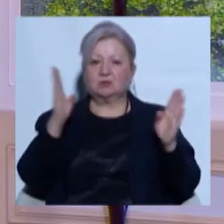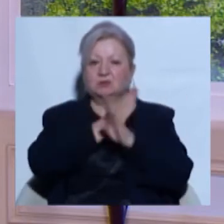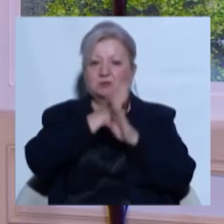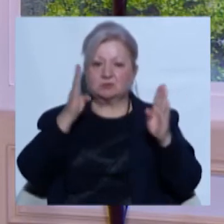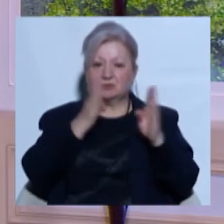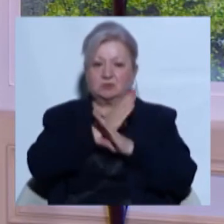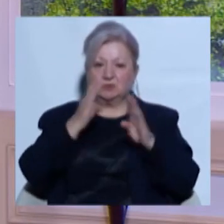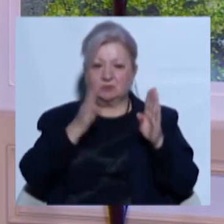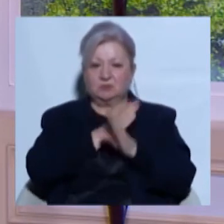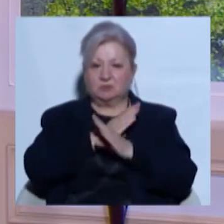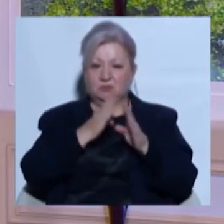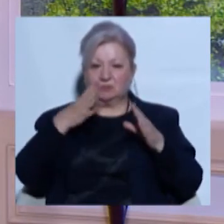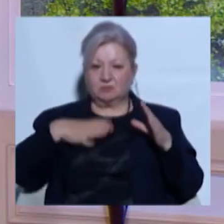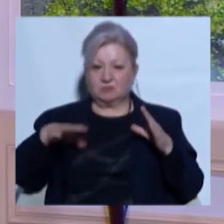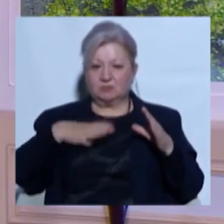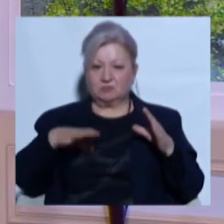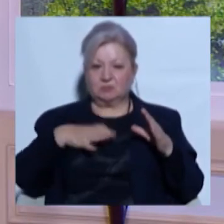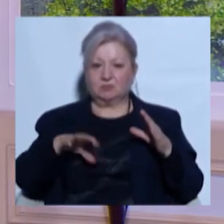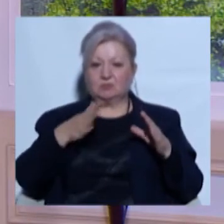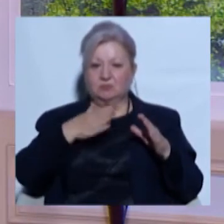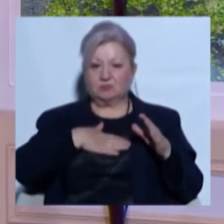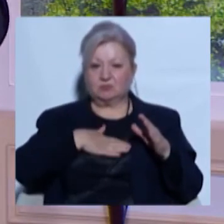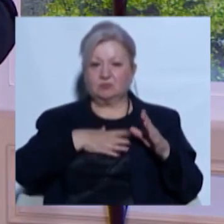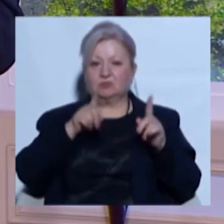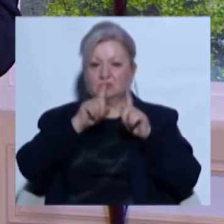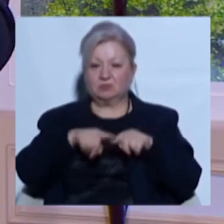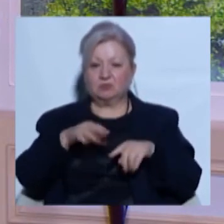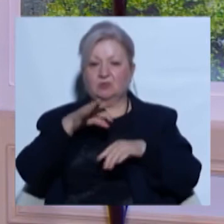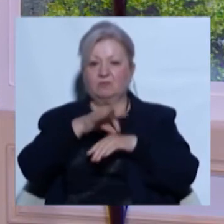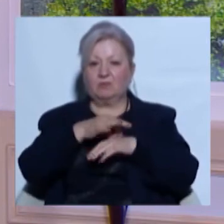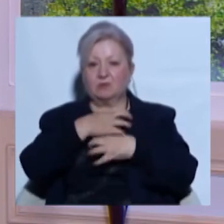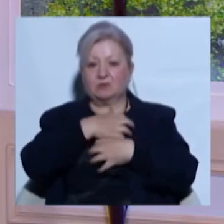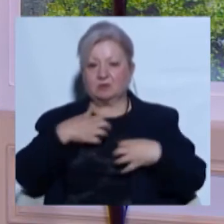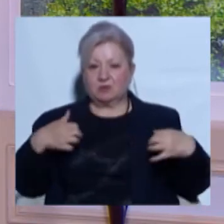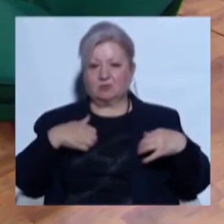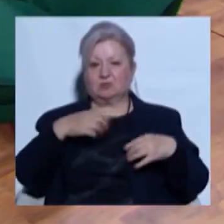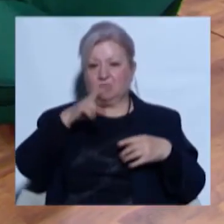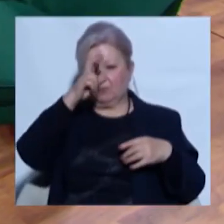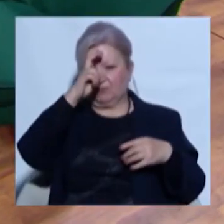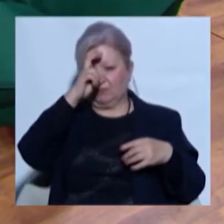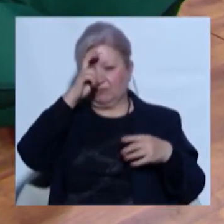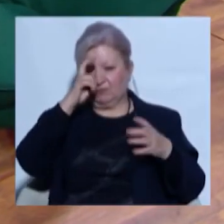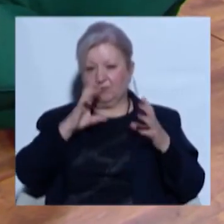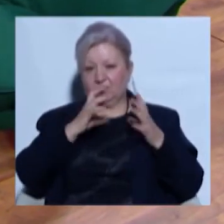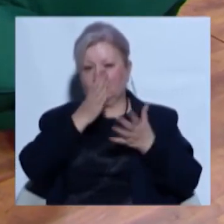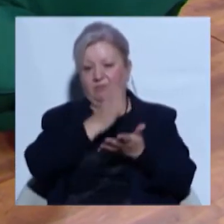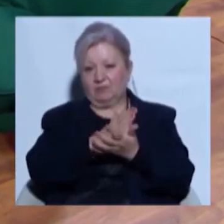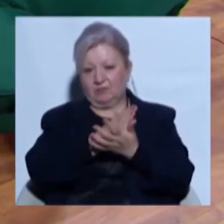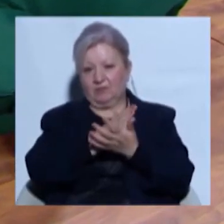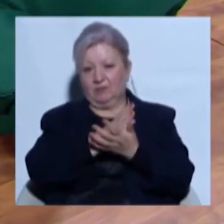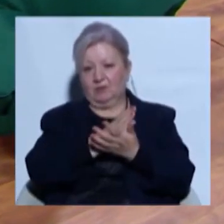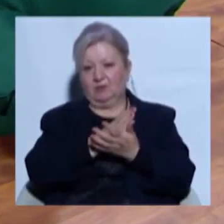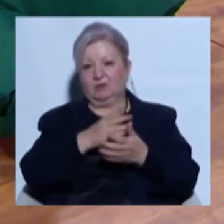ხალხური სიმღერა და ჩვენ ისევ ვეფხისტყაოსნის ქვეყანა ვართ. Რას წარმოიდგენდა